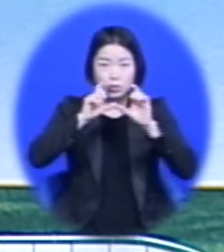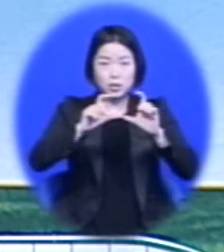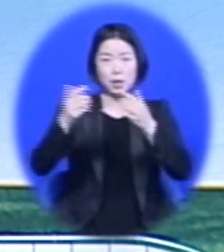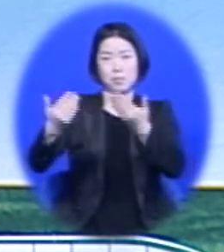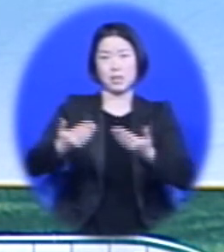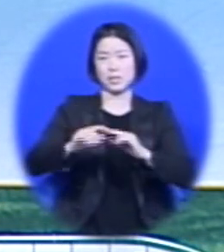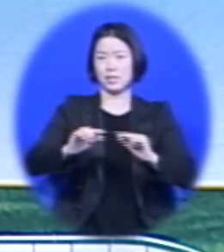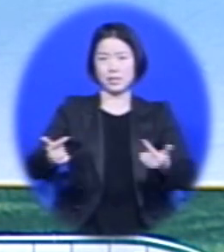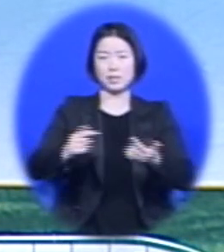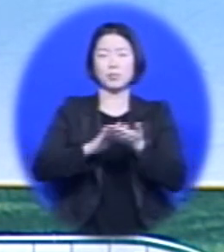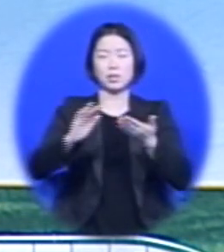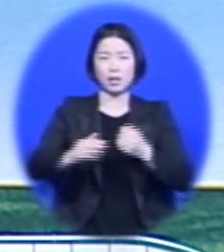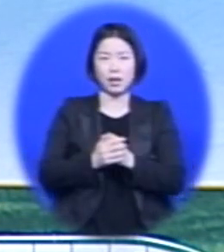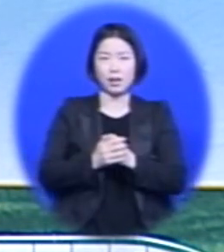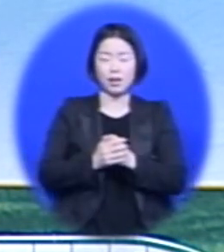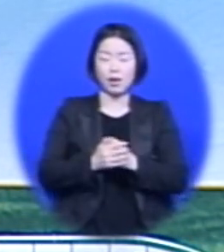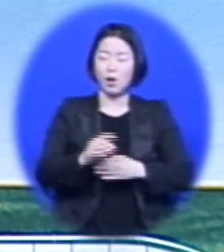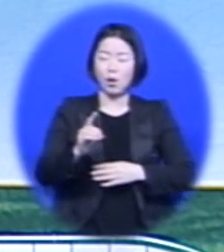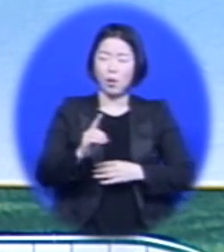않습니다. 뭐 아주